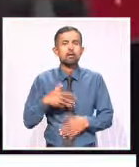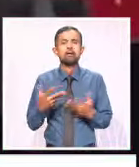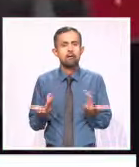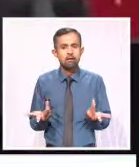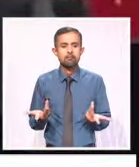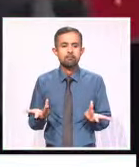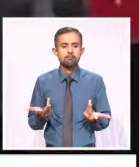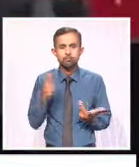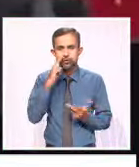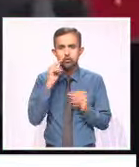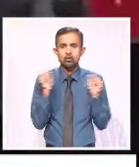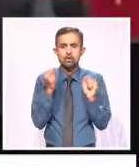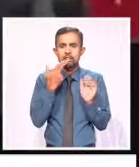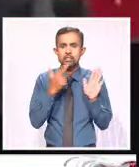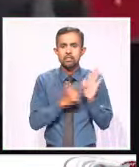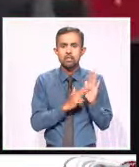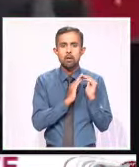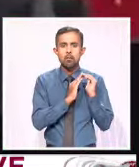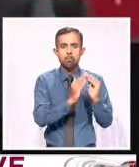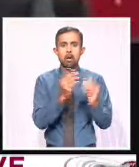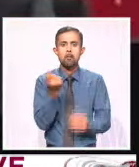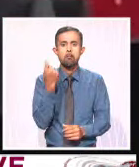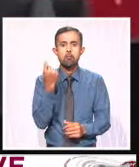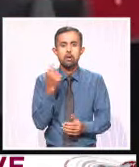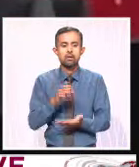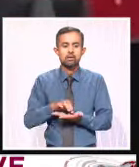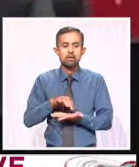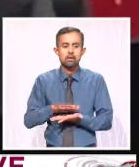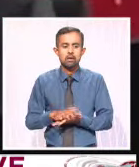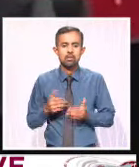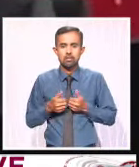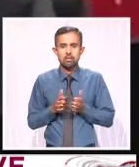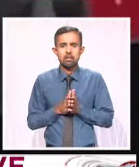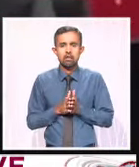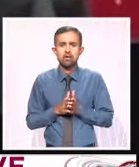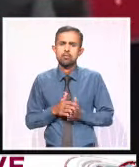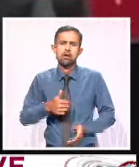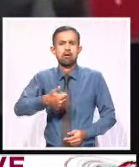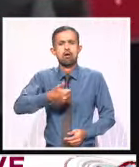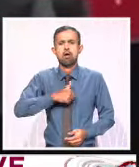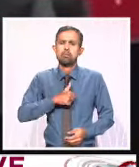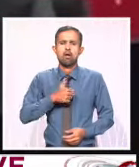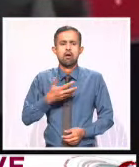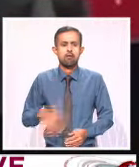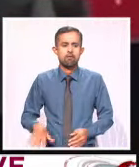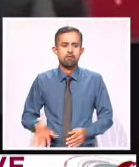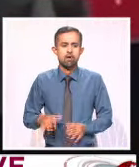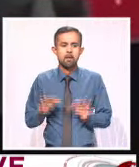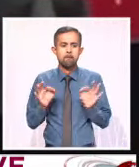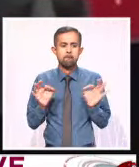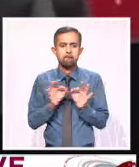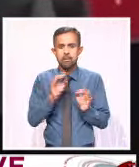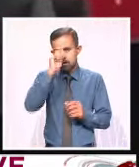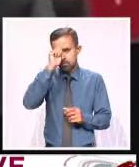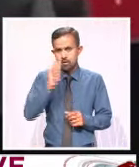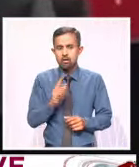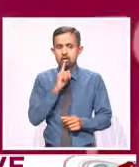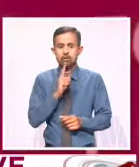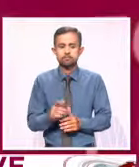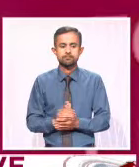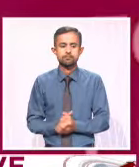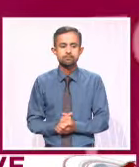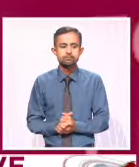නැහැ. නුරලිය තැපැල් කාර්යාල ගොඩනැගිල්ල බදු දීමේ තීරණයට තමන් සම්පූර්ණ එකඟතාව පළ කළ බවද බන්දුල ගුණවර්ධන මහතා කියා